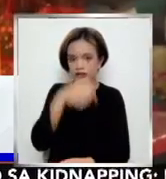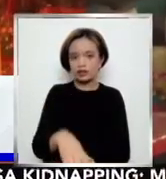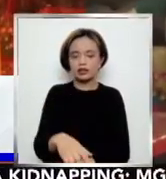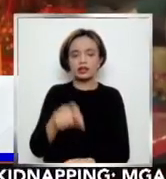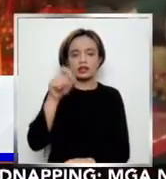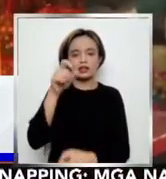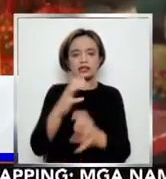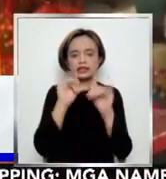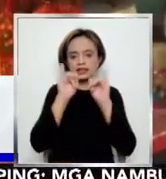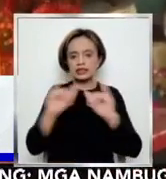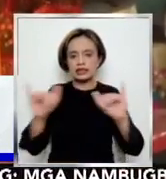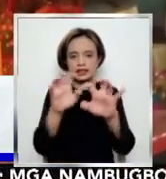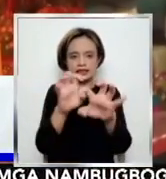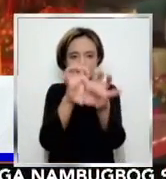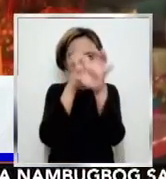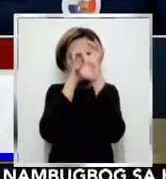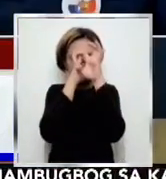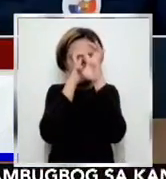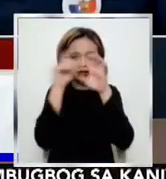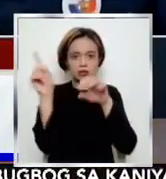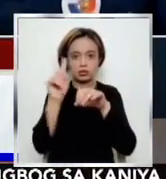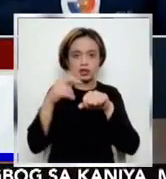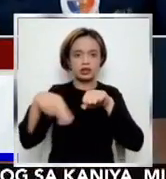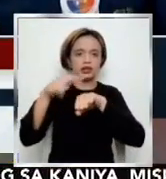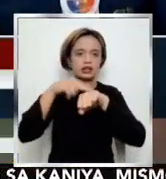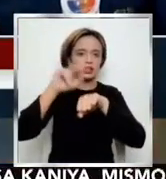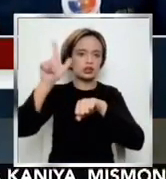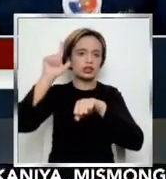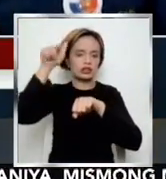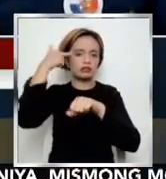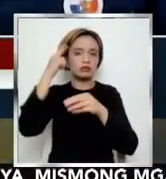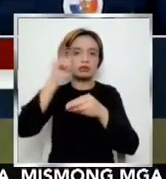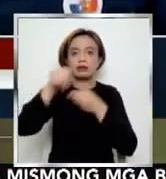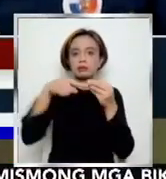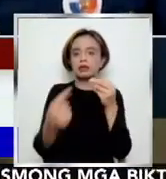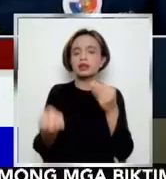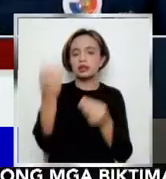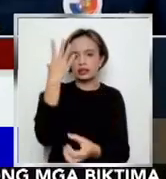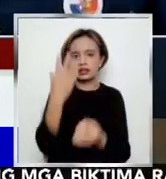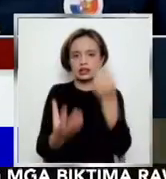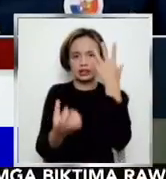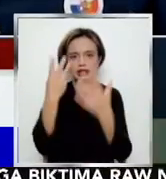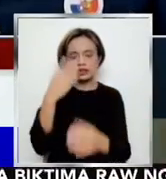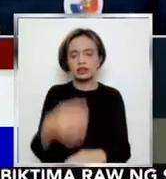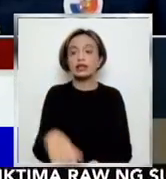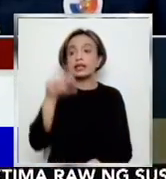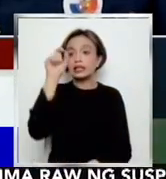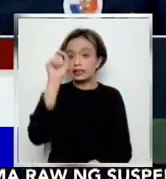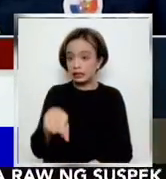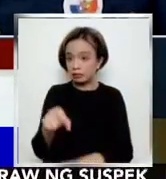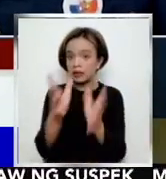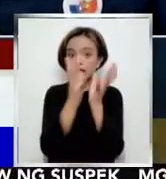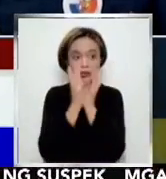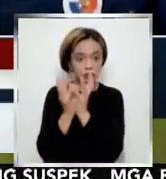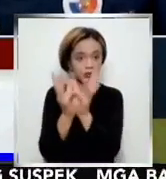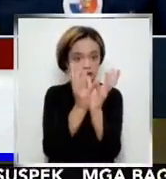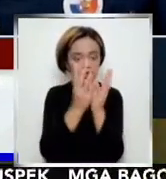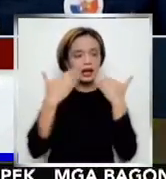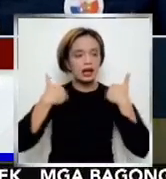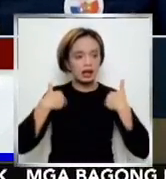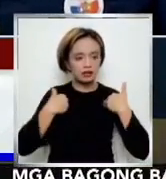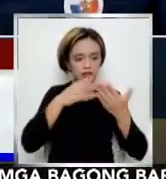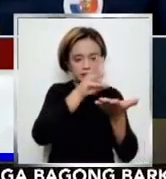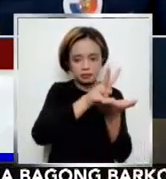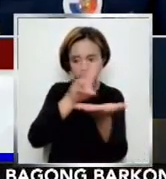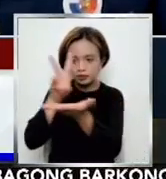ng national government sa mga paputok. Dapat po, per community po ay may designated na po tayong firecrackers